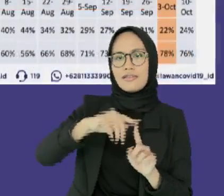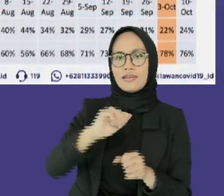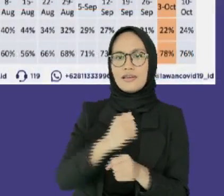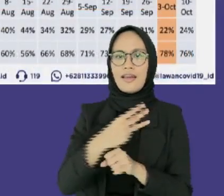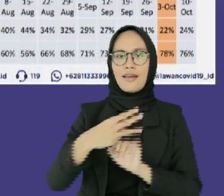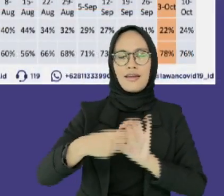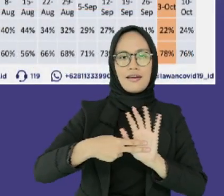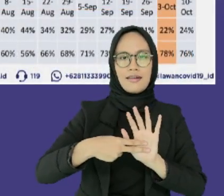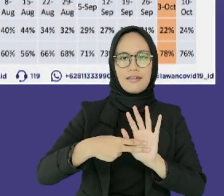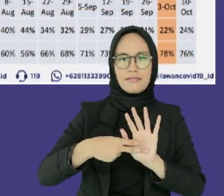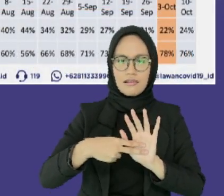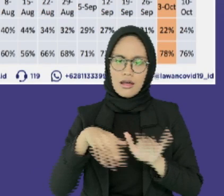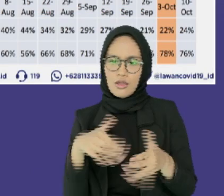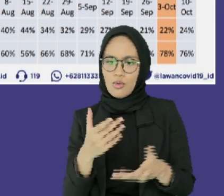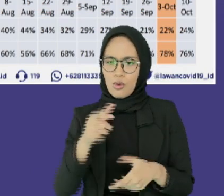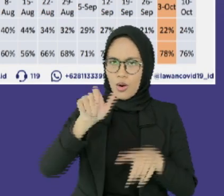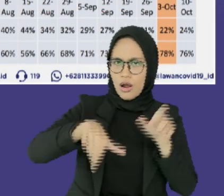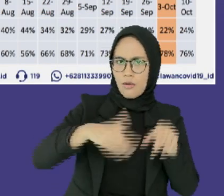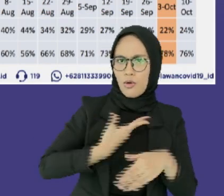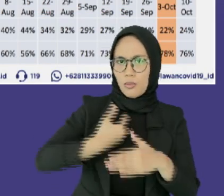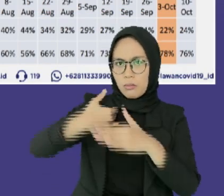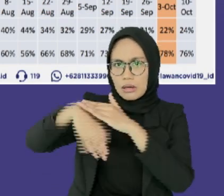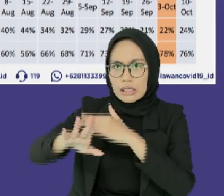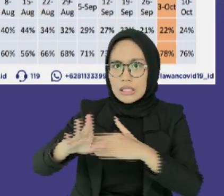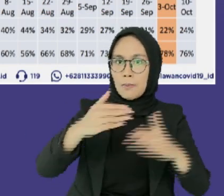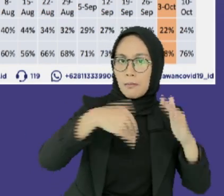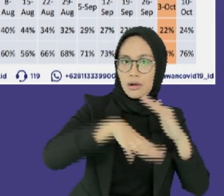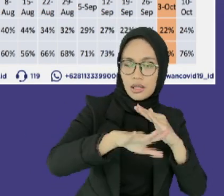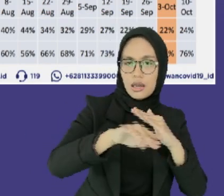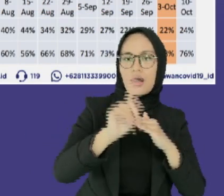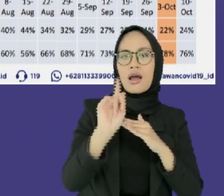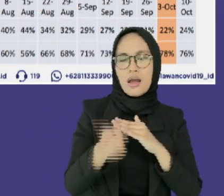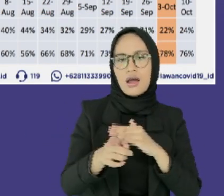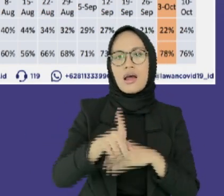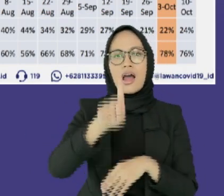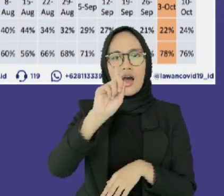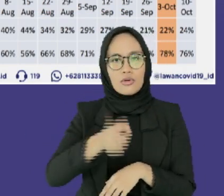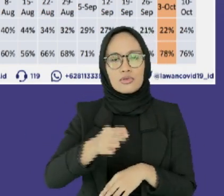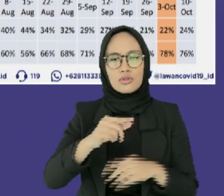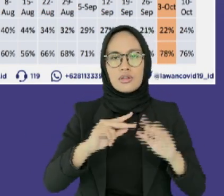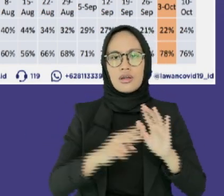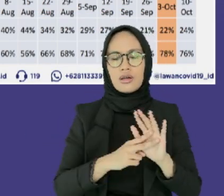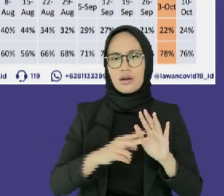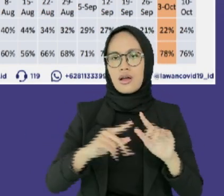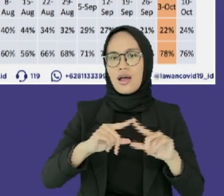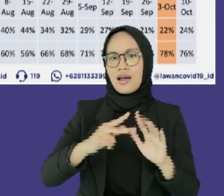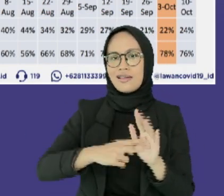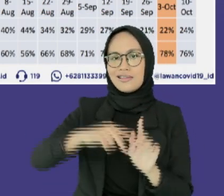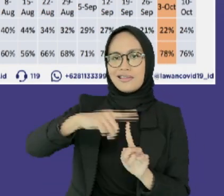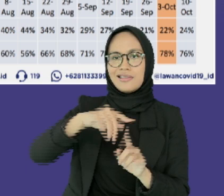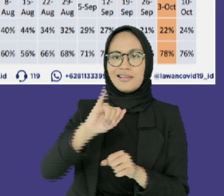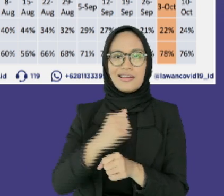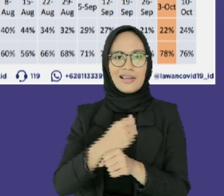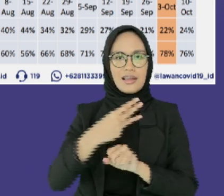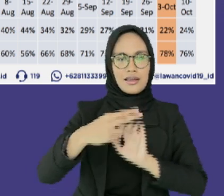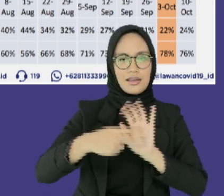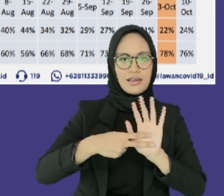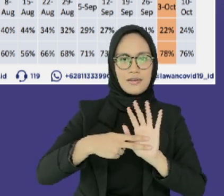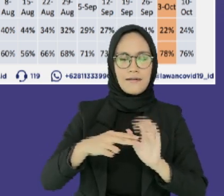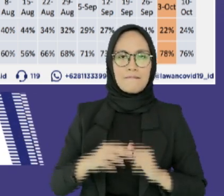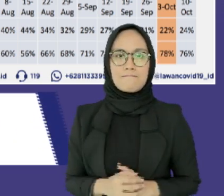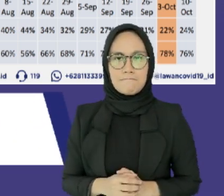termasuk pelaku perjalanan karena deteksi Nate tetap merupakan standar utama